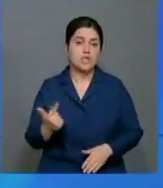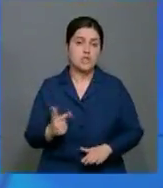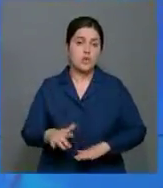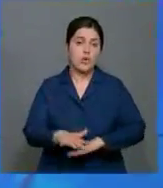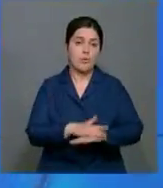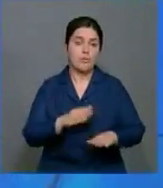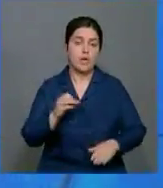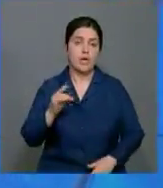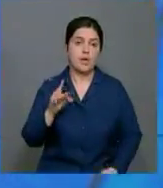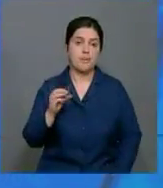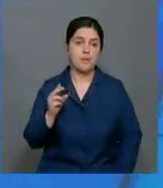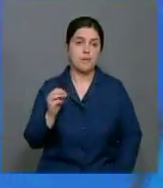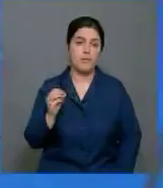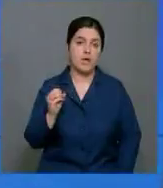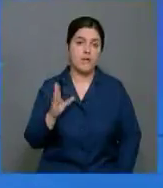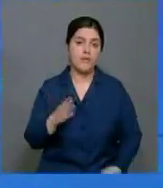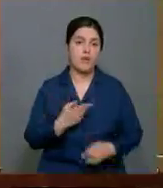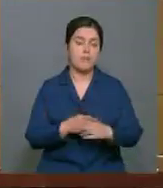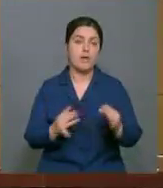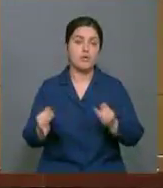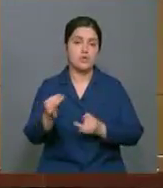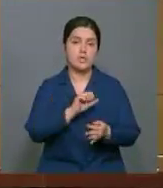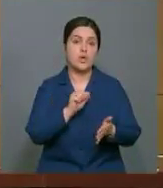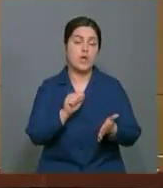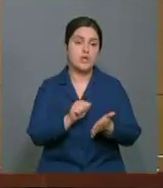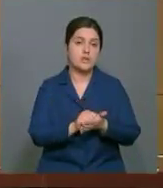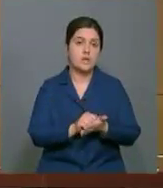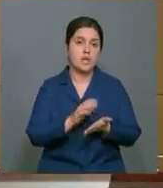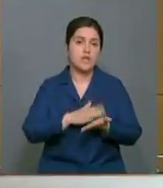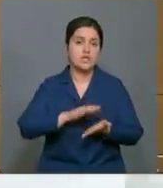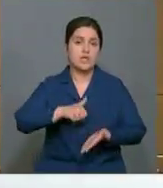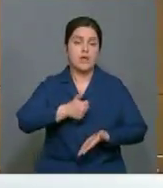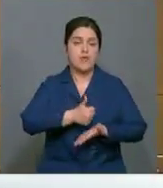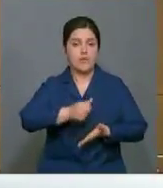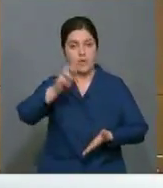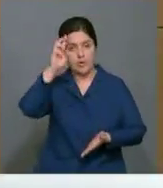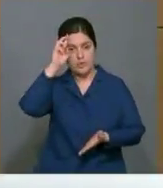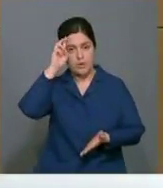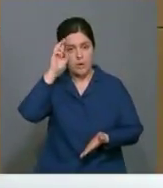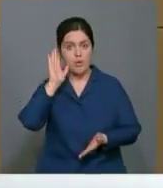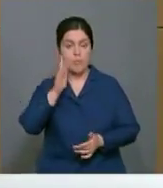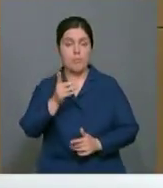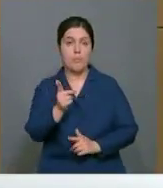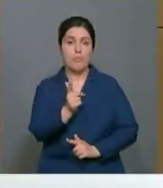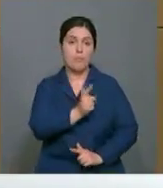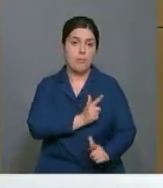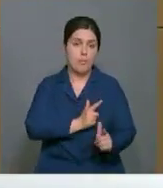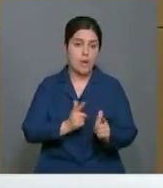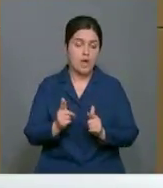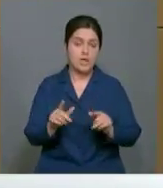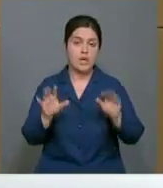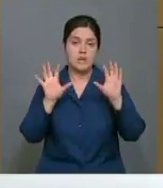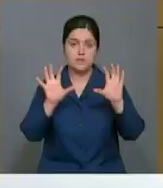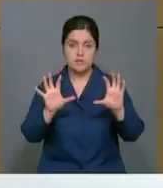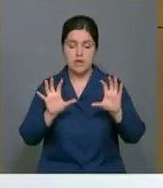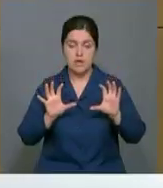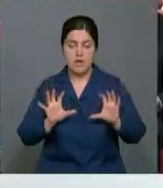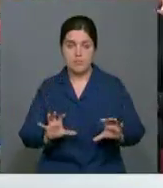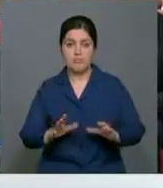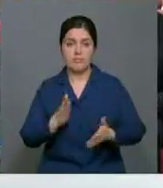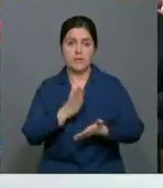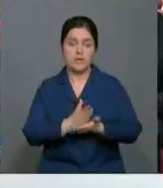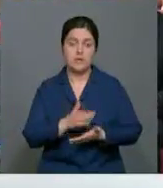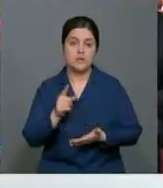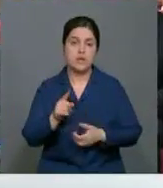гражданского общества Нурлан Ермекбаев. Обсуждая статью главы государства, он отметил, что подготовлен пакет законотворческих инициатив, среди